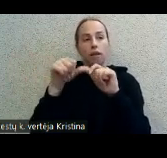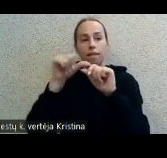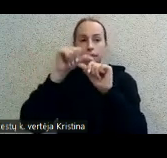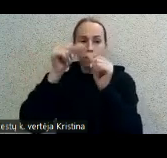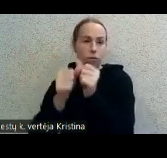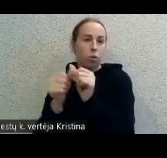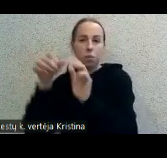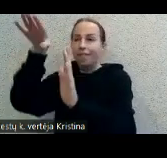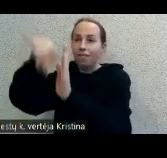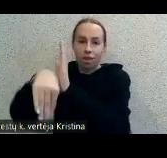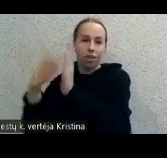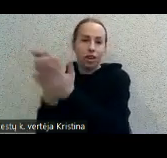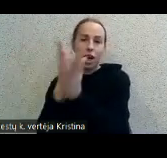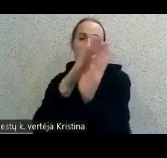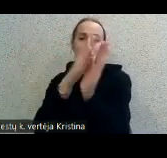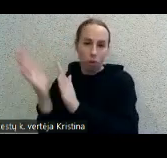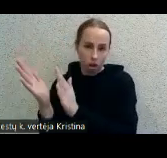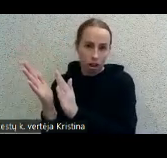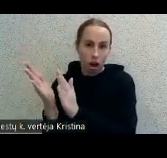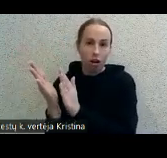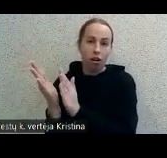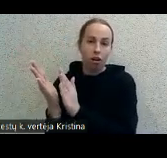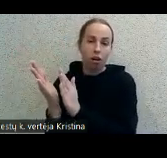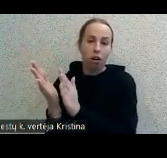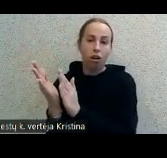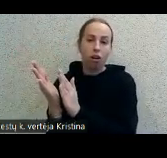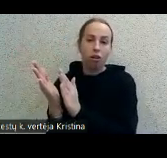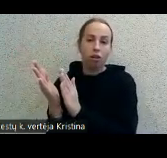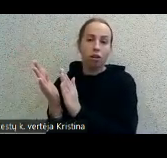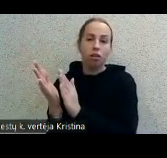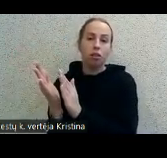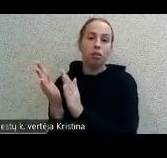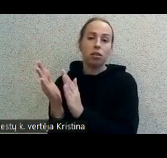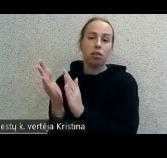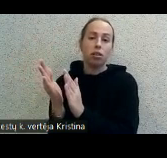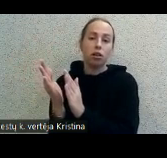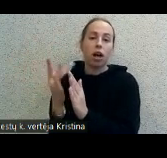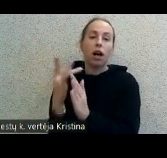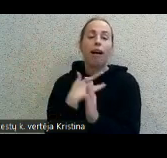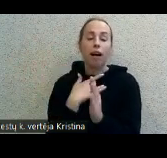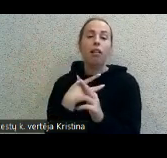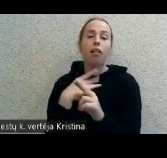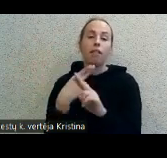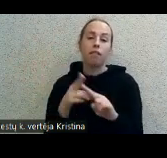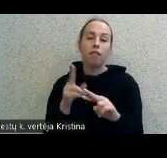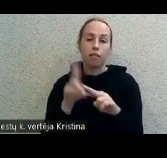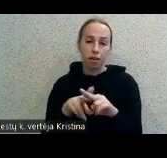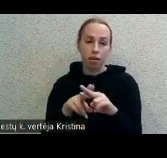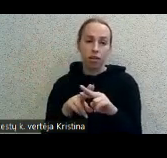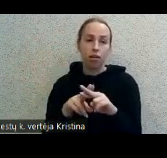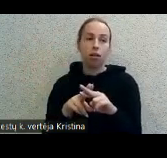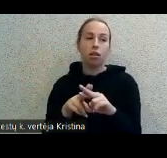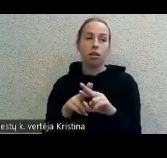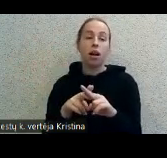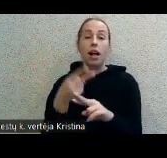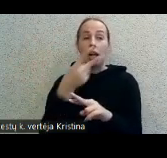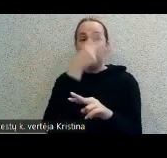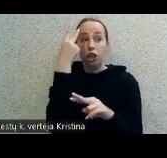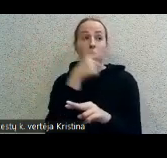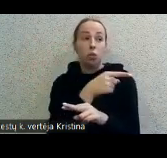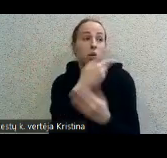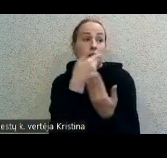paslaugos ir pačios yra kaip bibliotekos. Ir dėl to galbūt Lietuvoje to nėra, nes